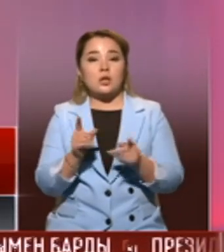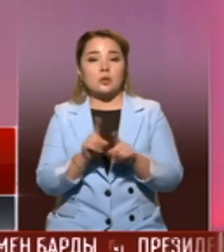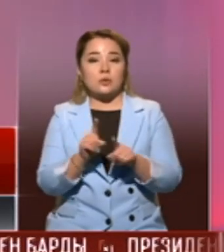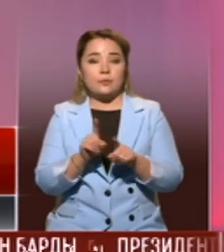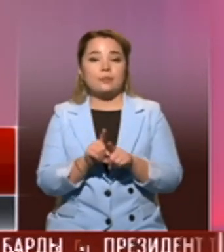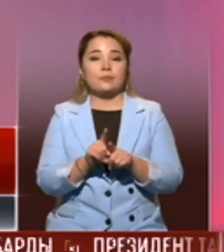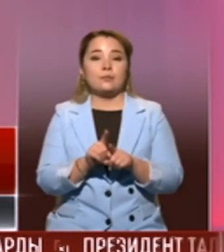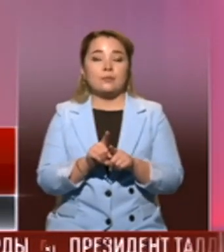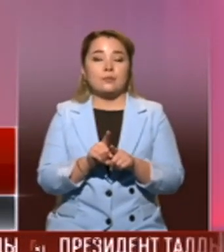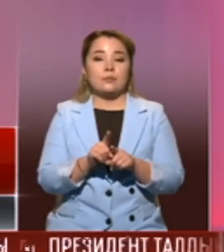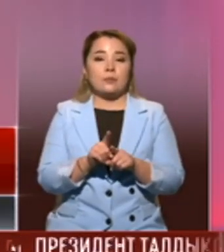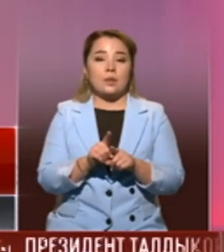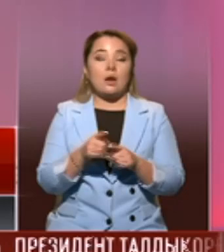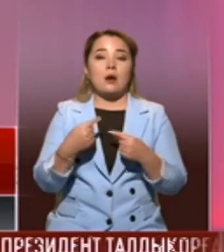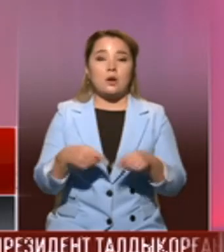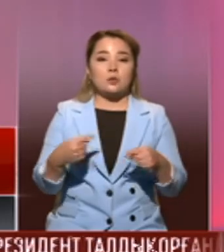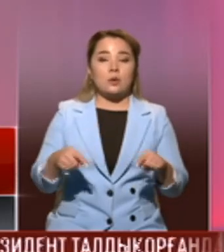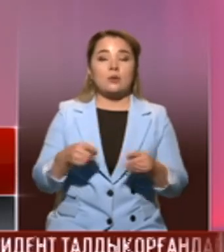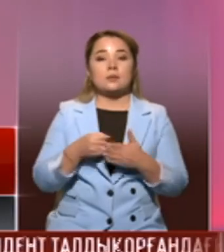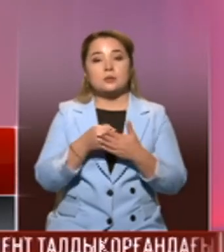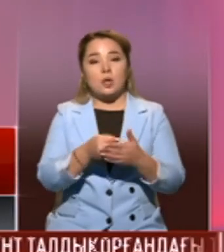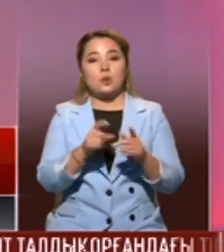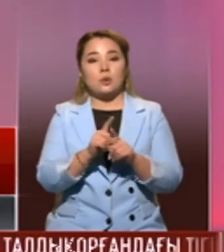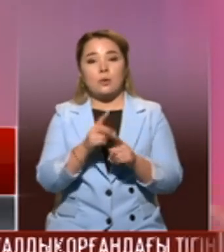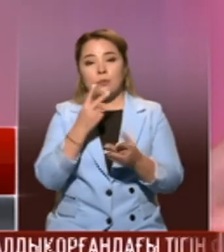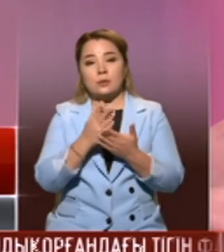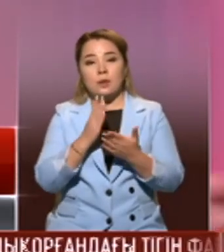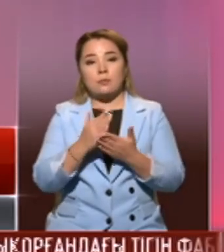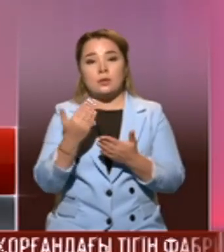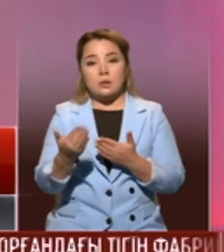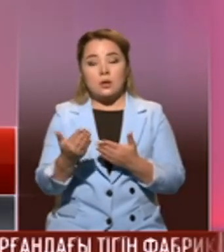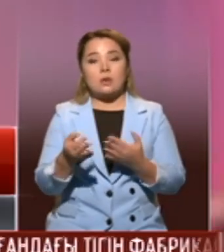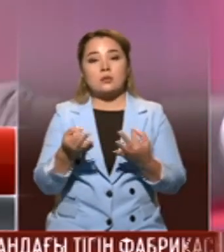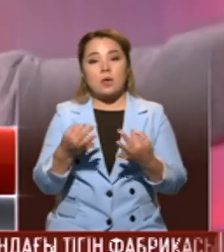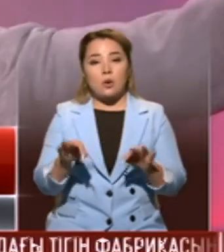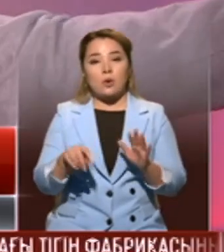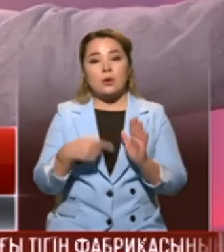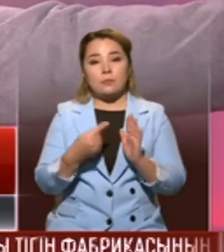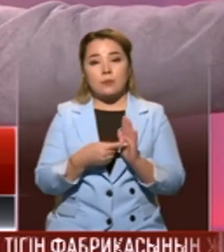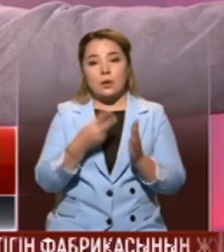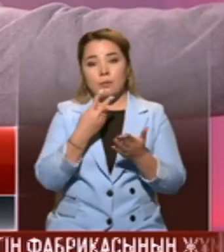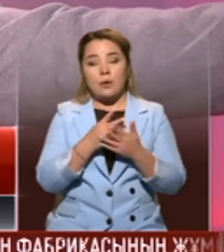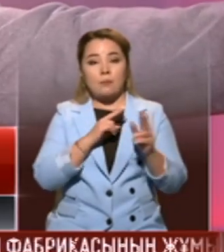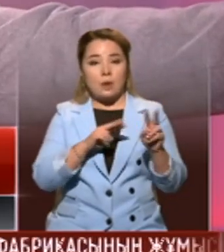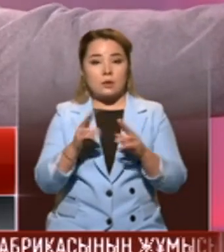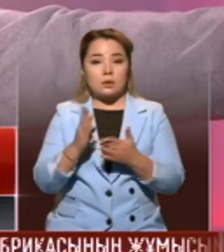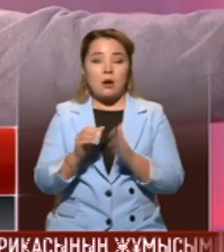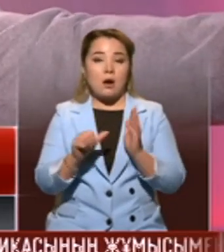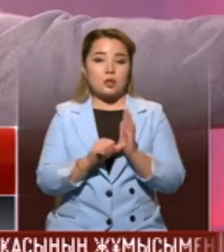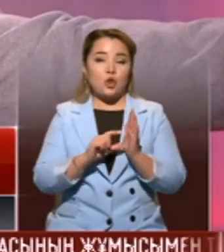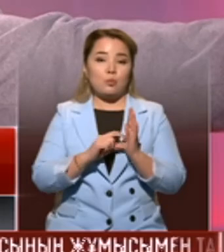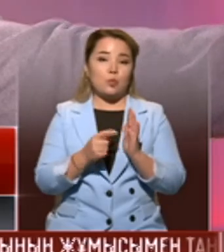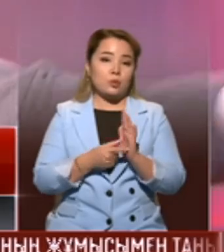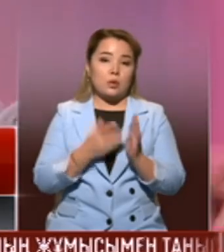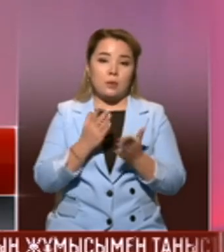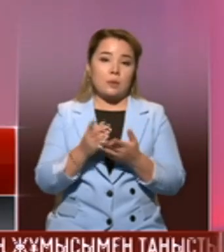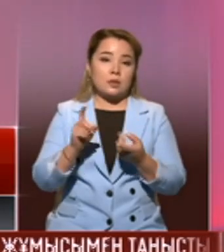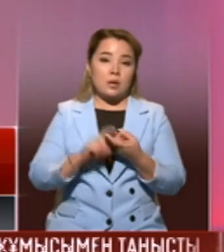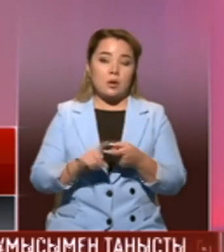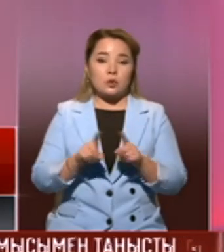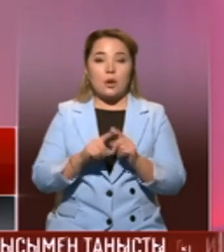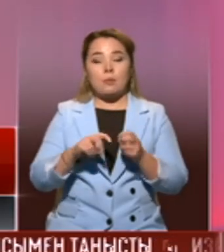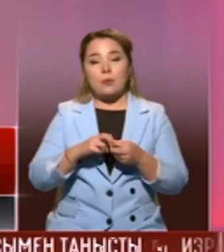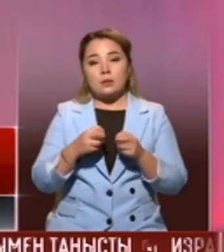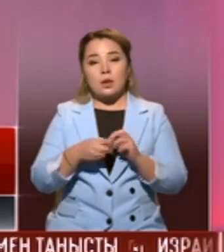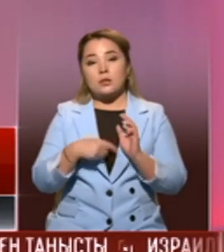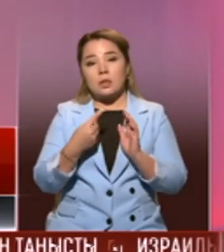жаңағы әртүрлі бір қысымға ұшырап жататын да тәуелсіз бақылаушылар. Дәл осы соңғы 6-шы пункт бойынша түйткілді